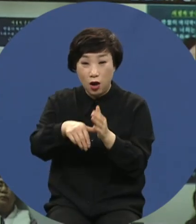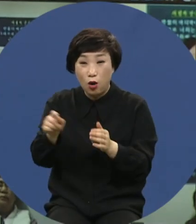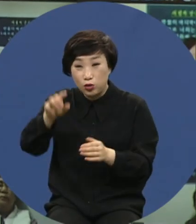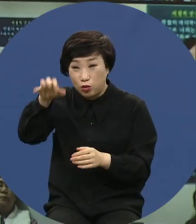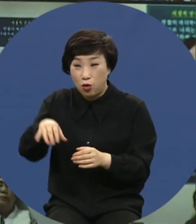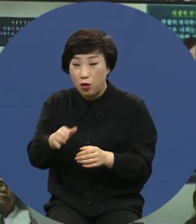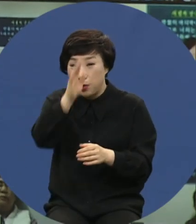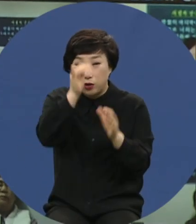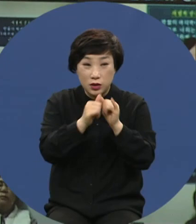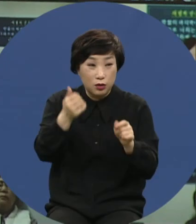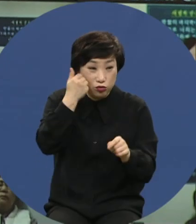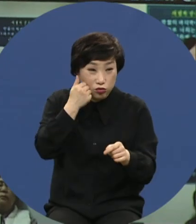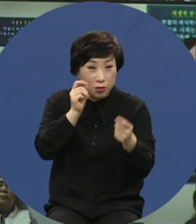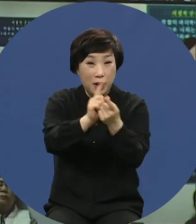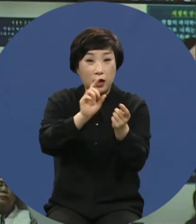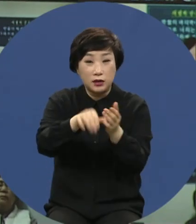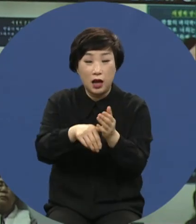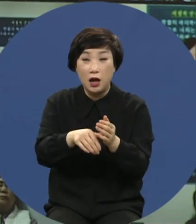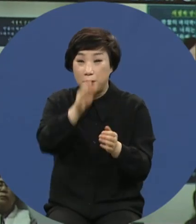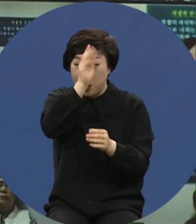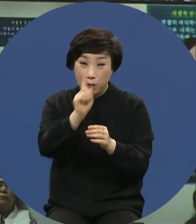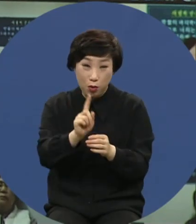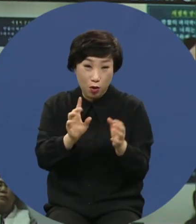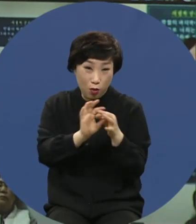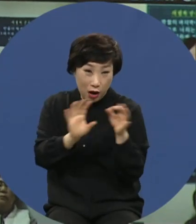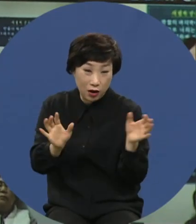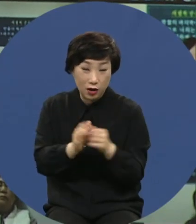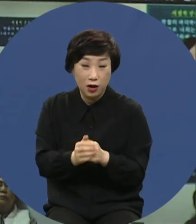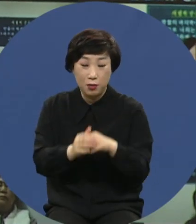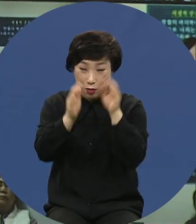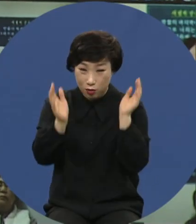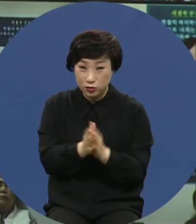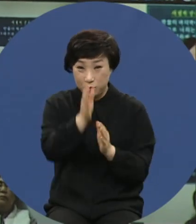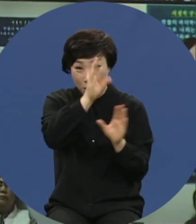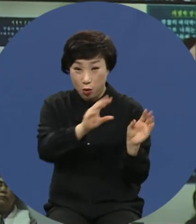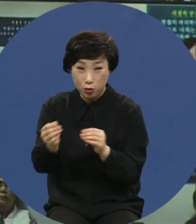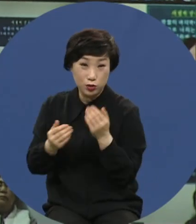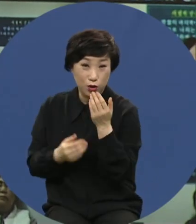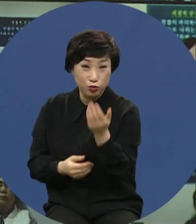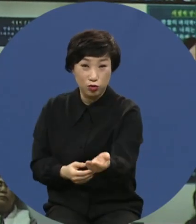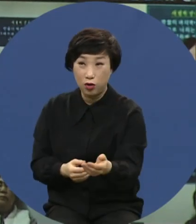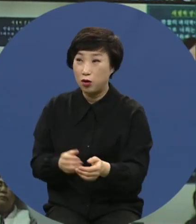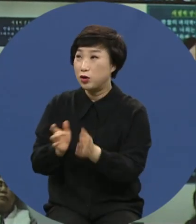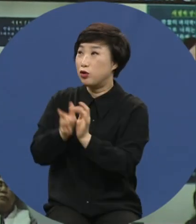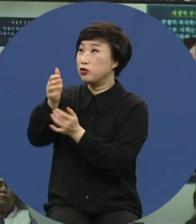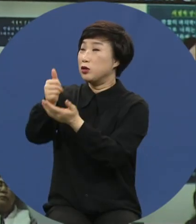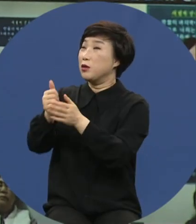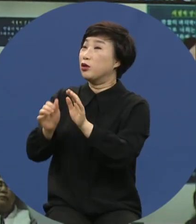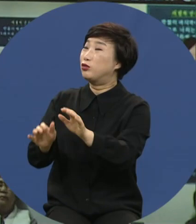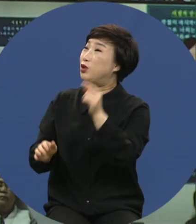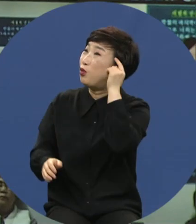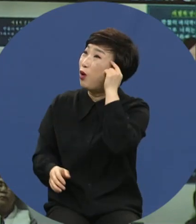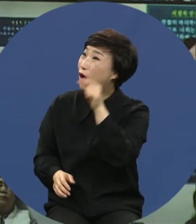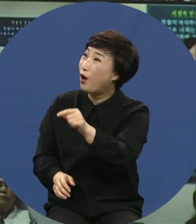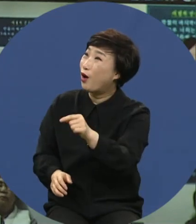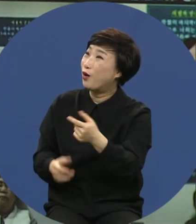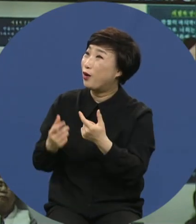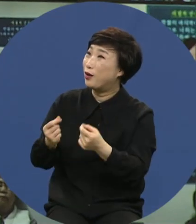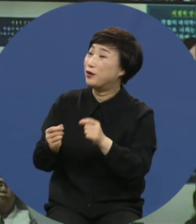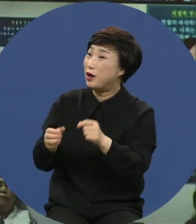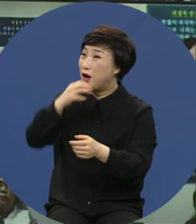만나면 어떤 병이든 상관없이 그저 벌떡벌떡 현장에서 고쳐버리던 저분이 어쩌다